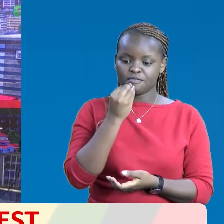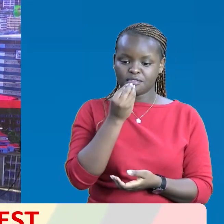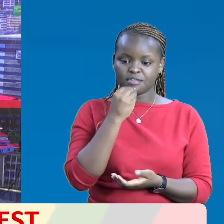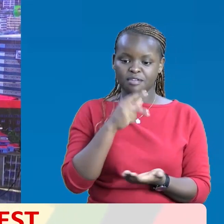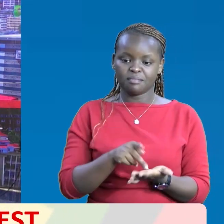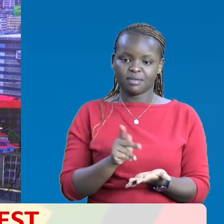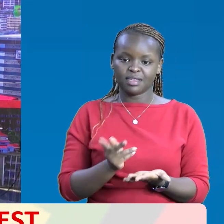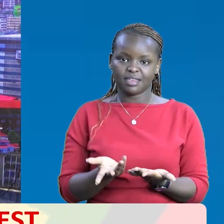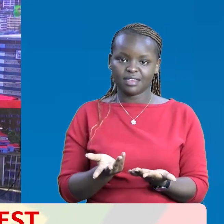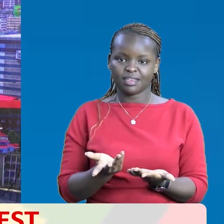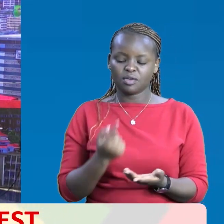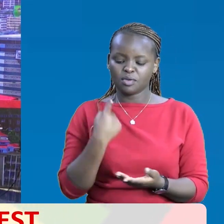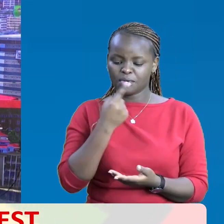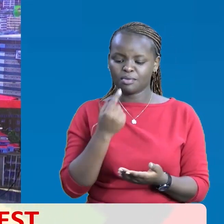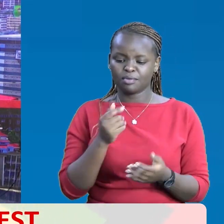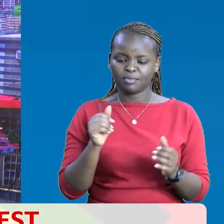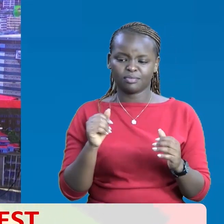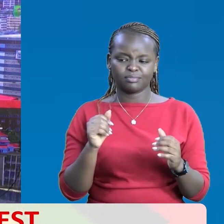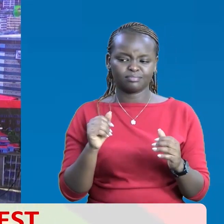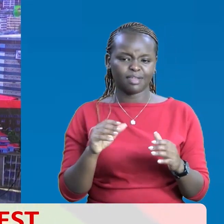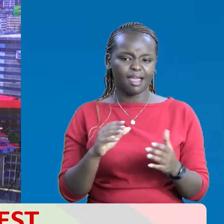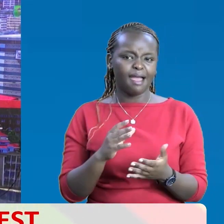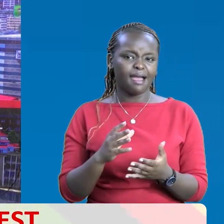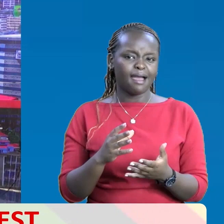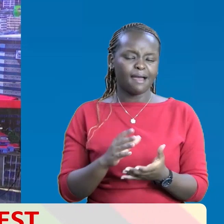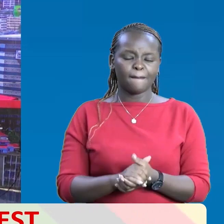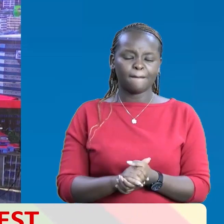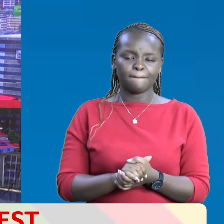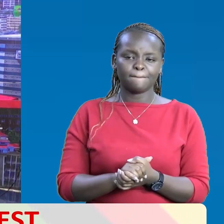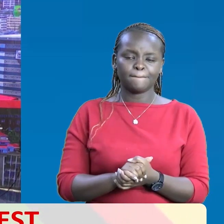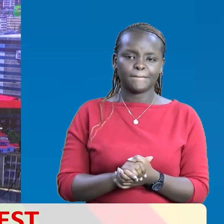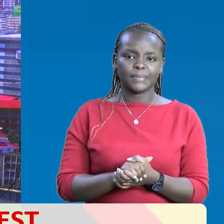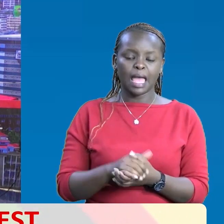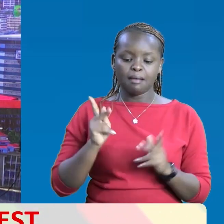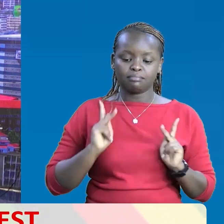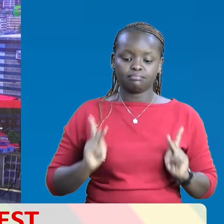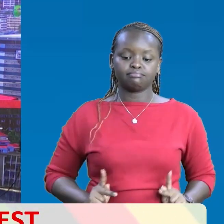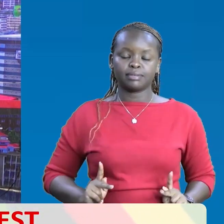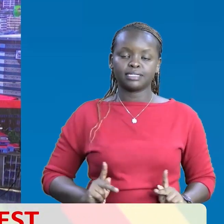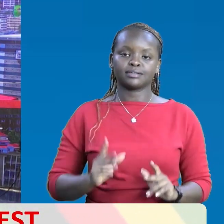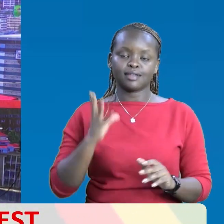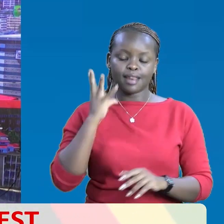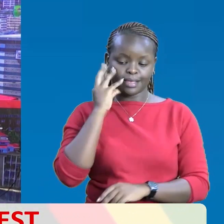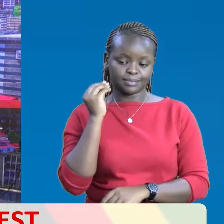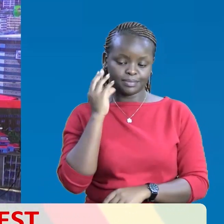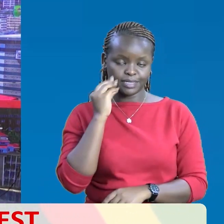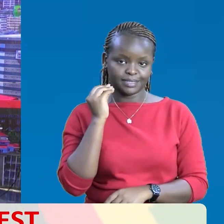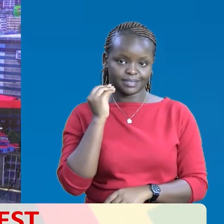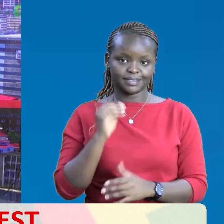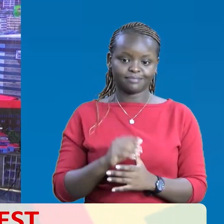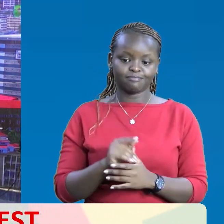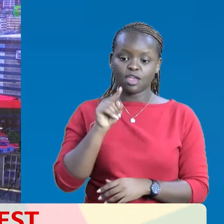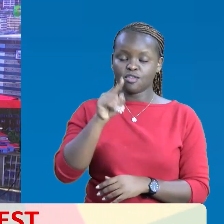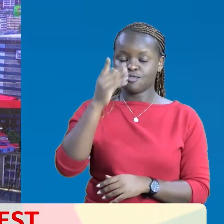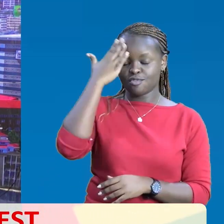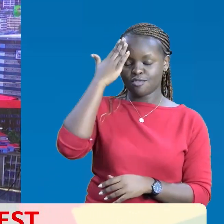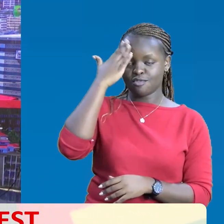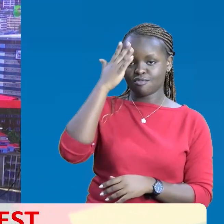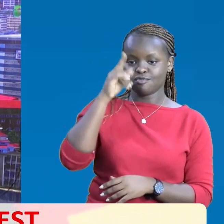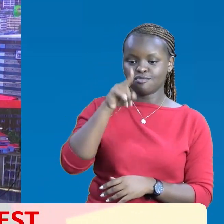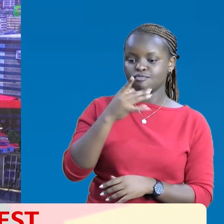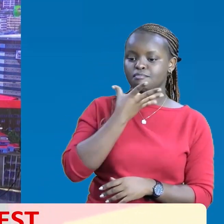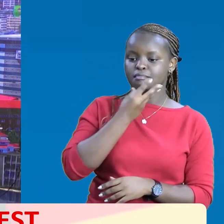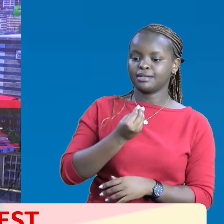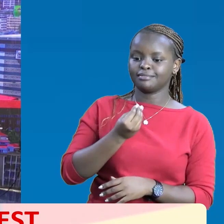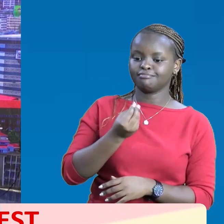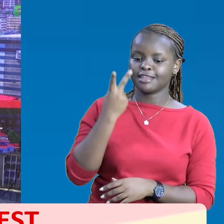na hizo chakula. So unajua hapo let me acha nitetee the garden. No. So unajua wewe pia kama ndemu. Ukicheck